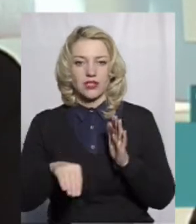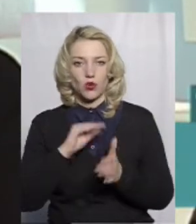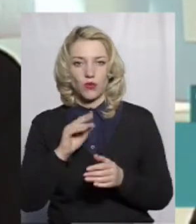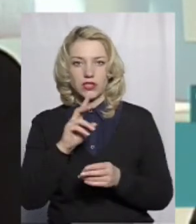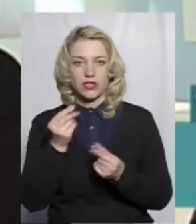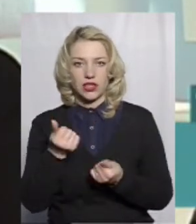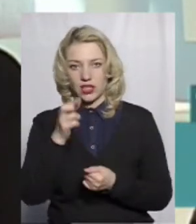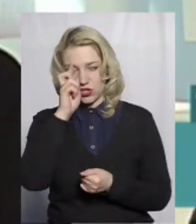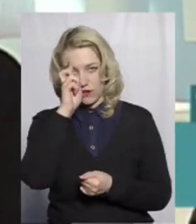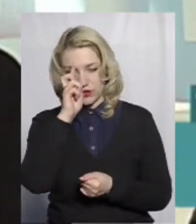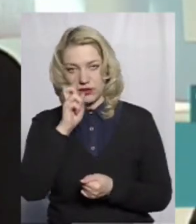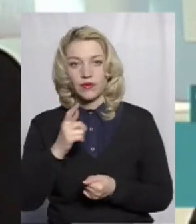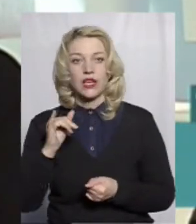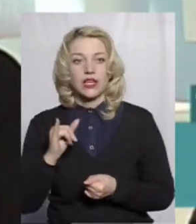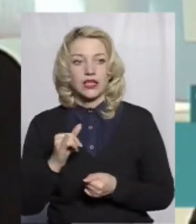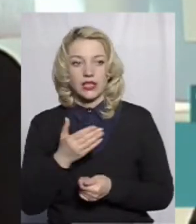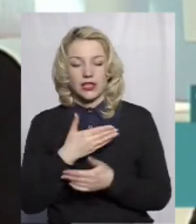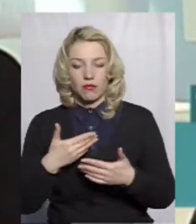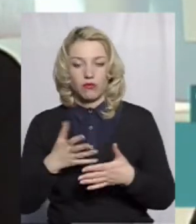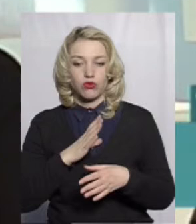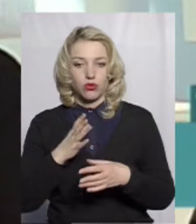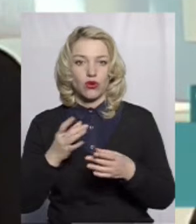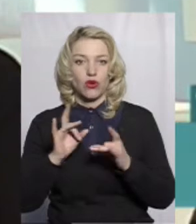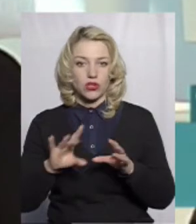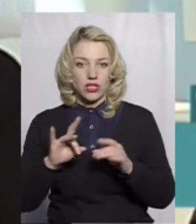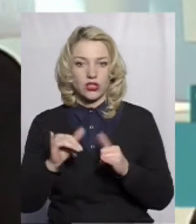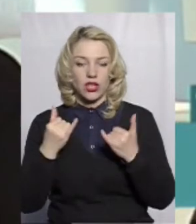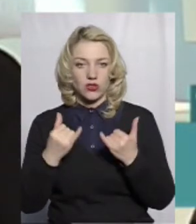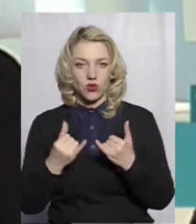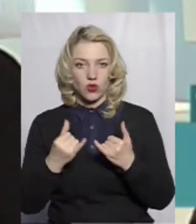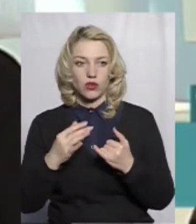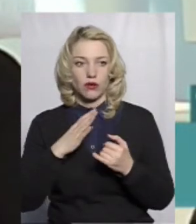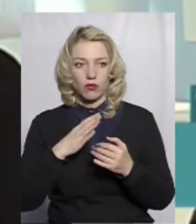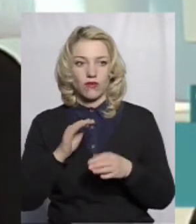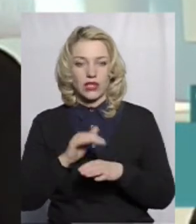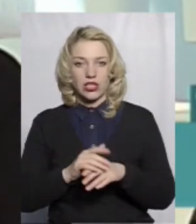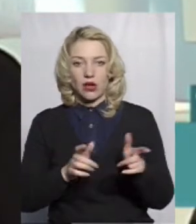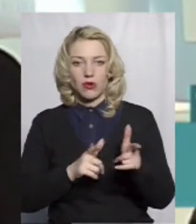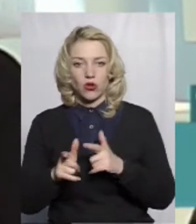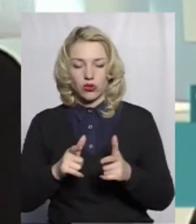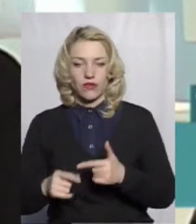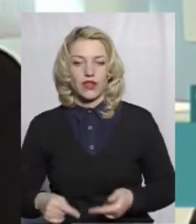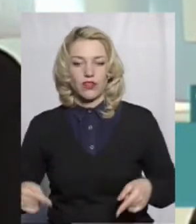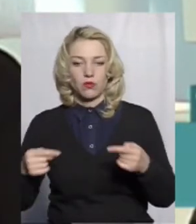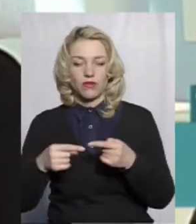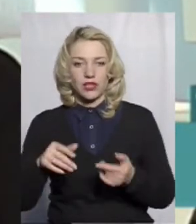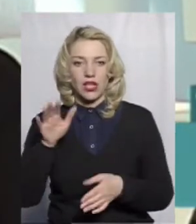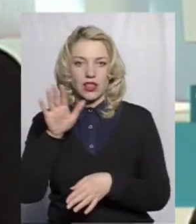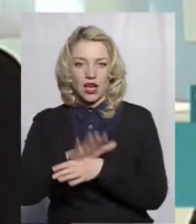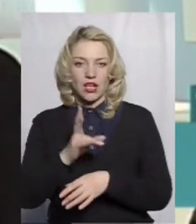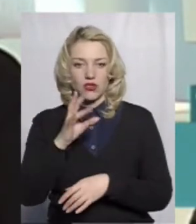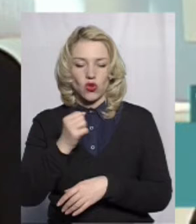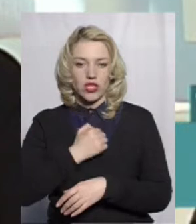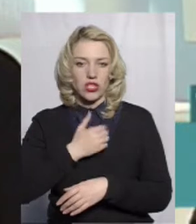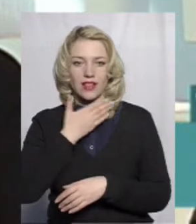кошти державного бюджету. Нам було роз'яснено, що на сьогодні фактично підготовлений відповідний наказ, але, на жаль, він ще